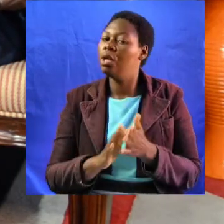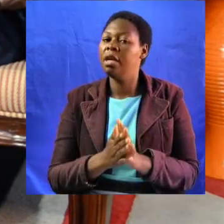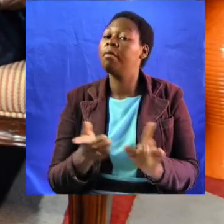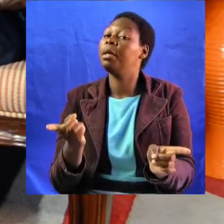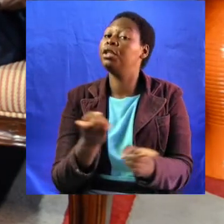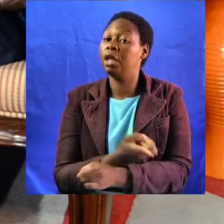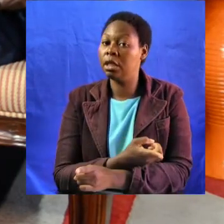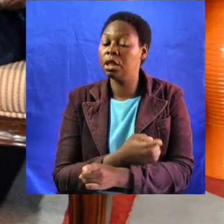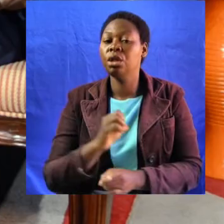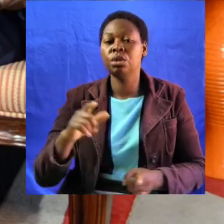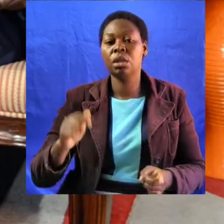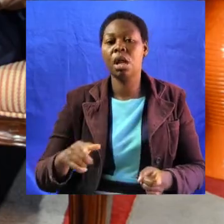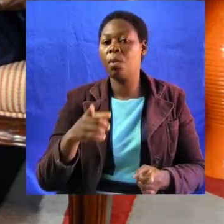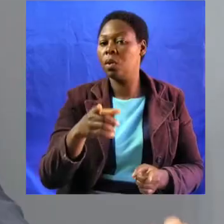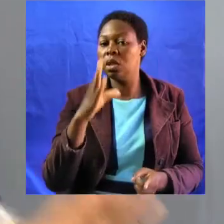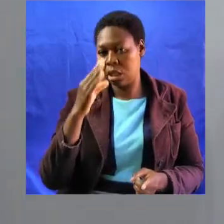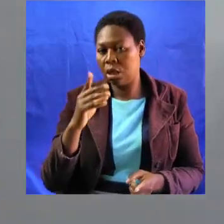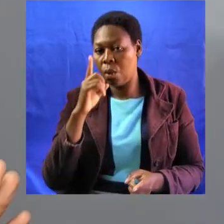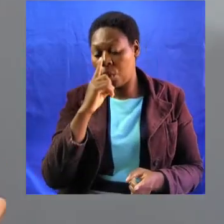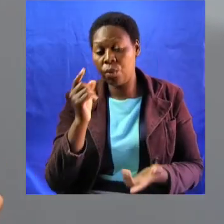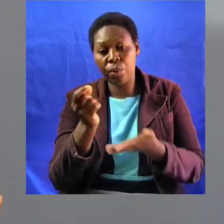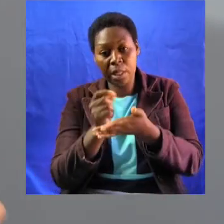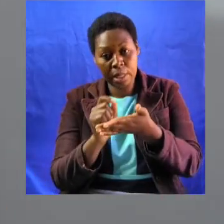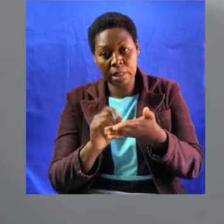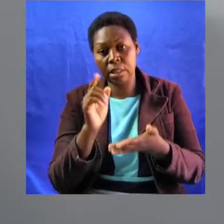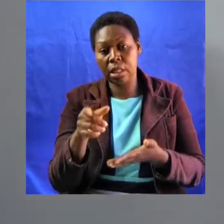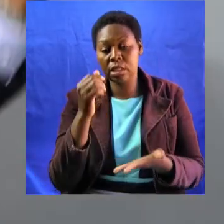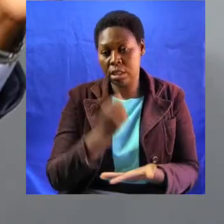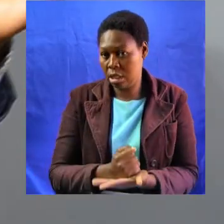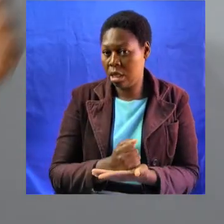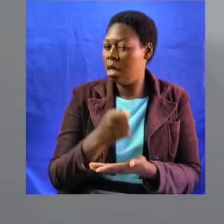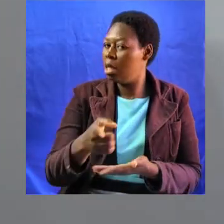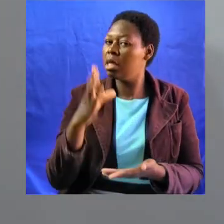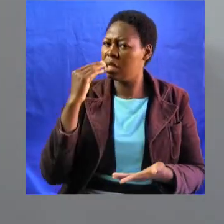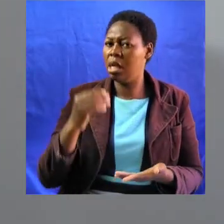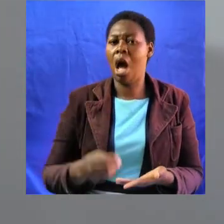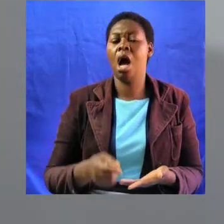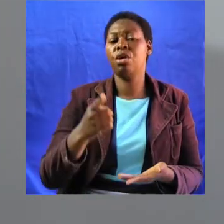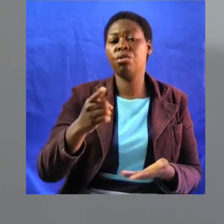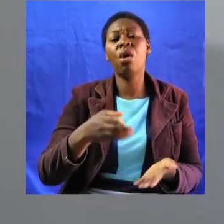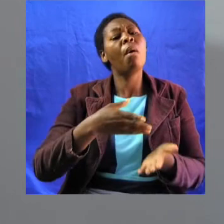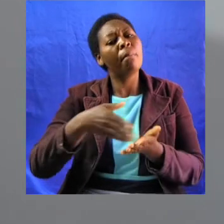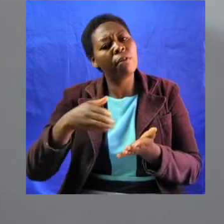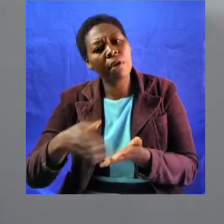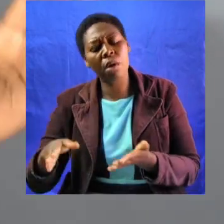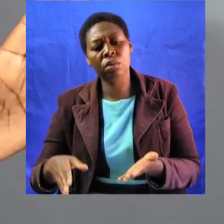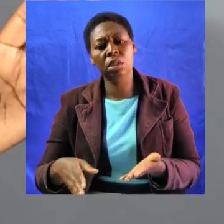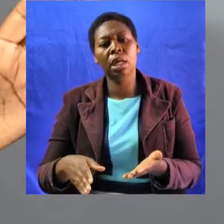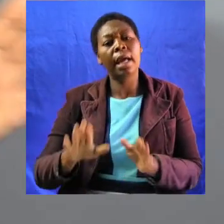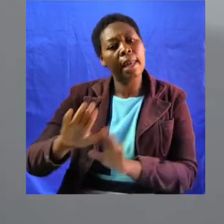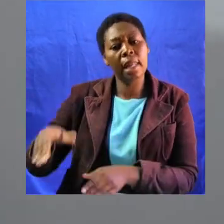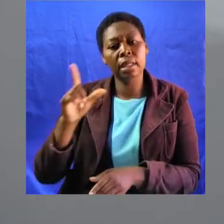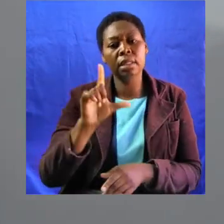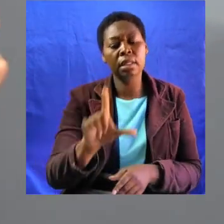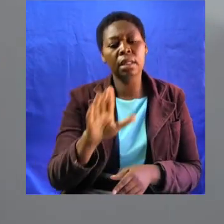bumbiro kuti kana takasaina zvino hatichinje. Ndobva ato reply vaivaya zvikanzi makomana vanga vabisa siyai vavake